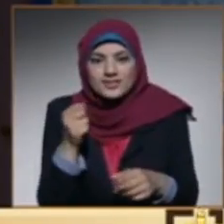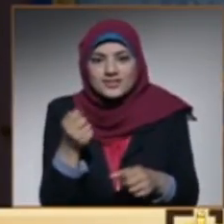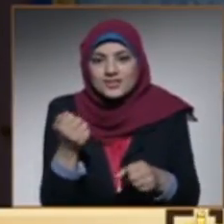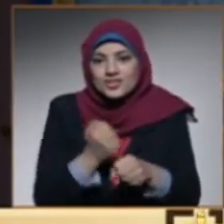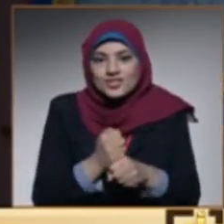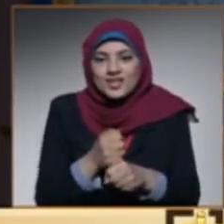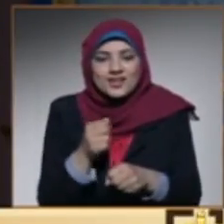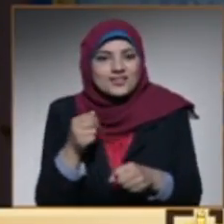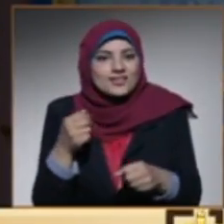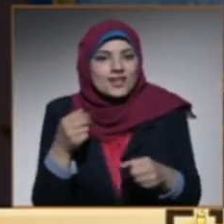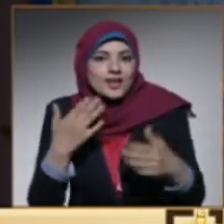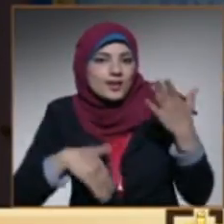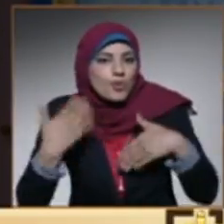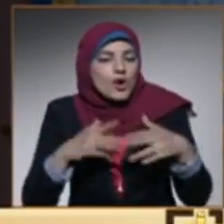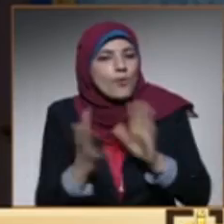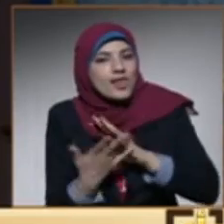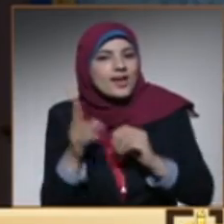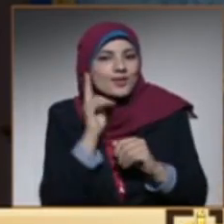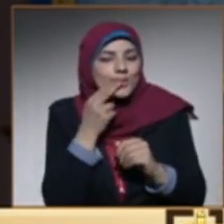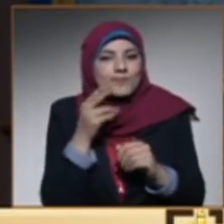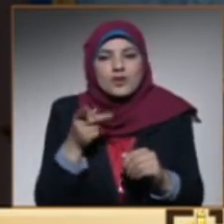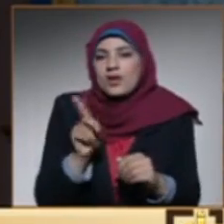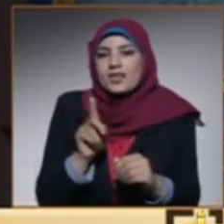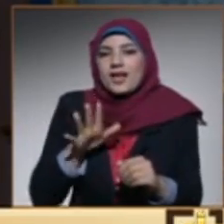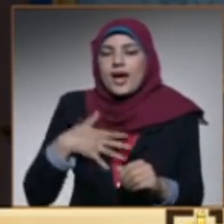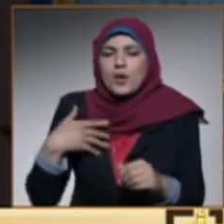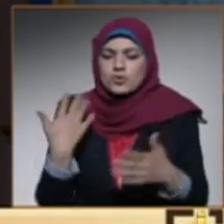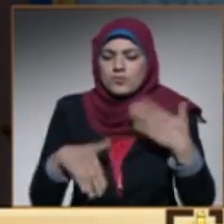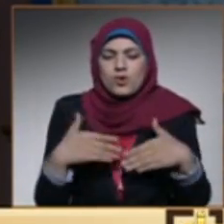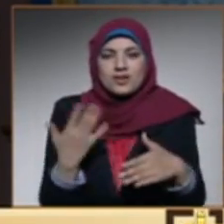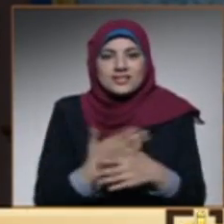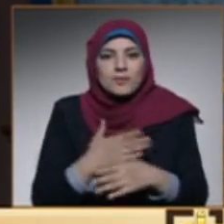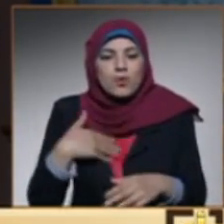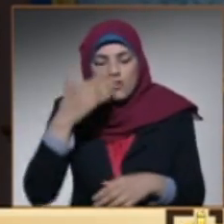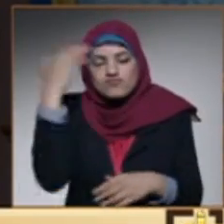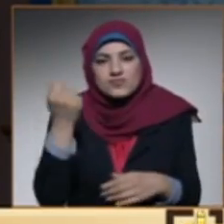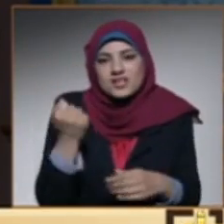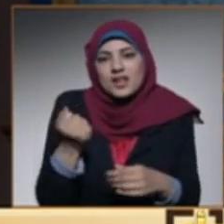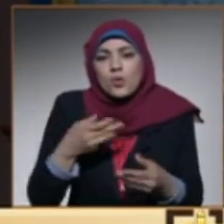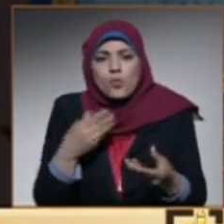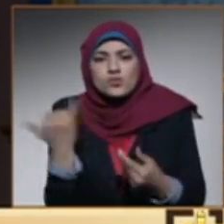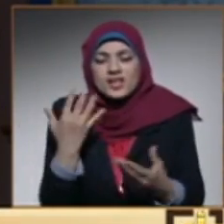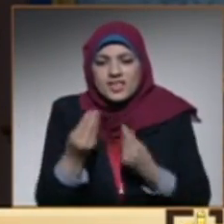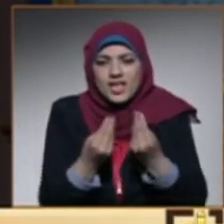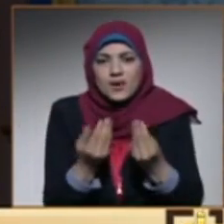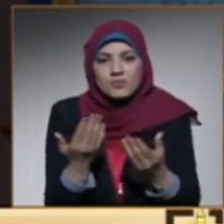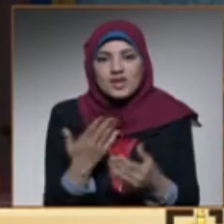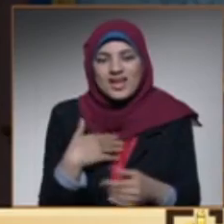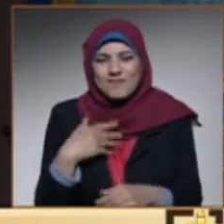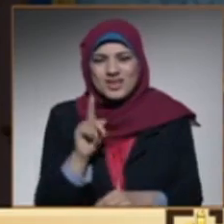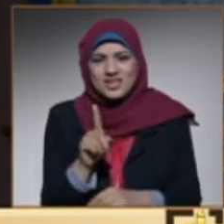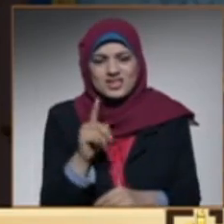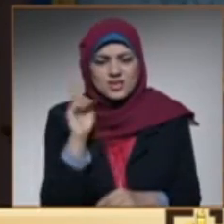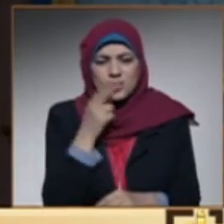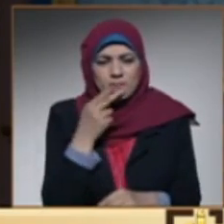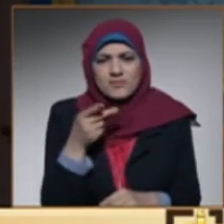احتياجات خاصه اللي هو الاعاقات الثانيه، لان سهل التعامل، عنده خبرات، عنده امكانيات، بيتعلم زيه زي الناس العاديه. لكن الصم لا، انا